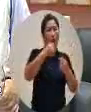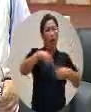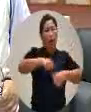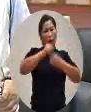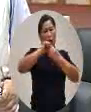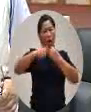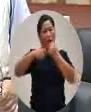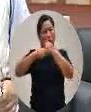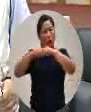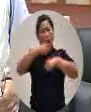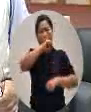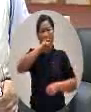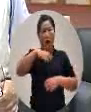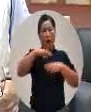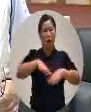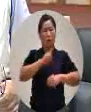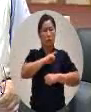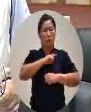聽我了了